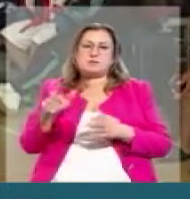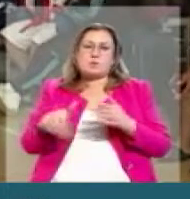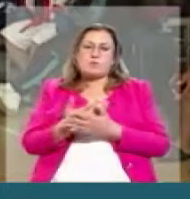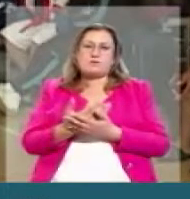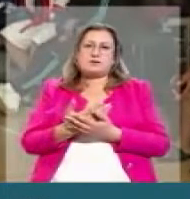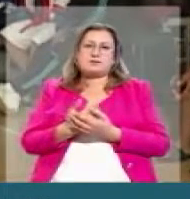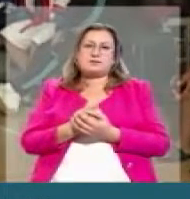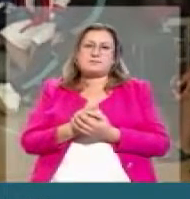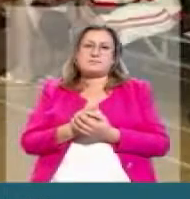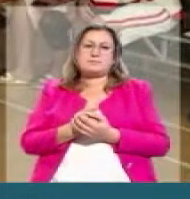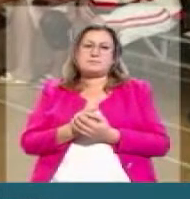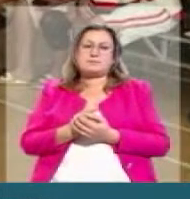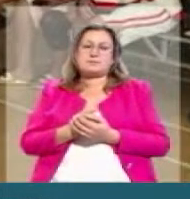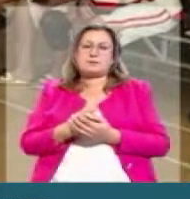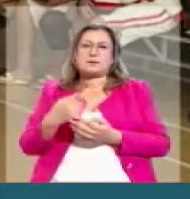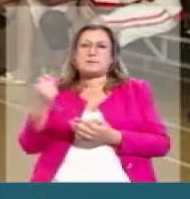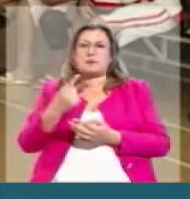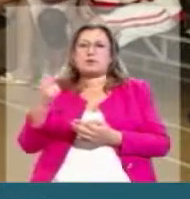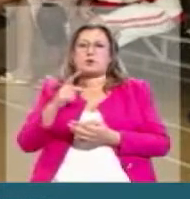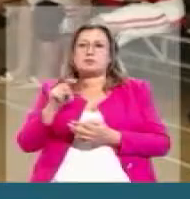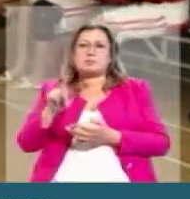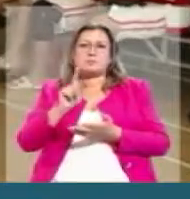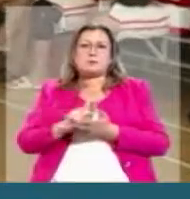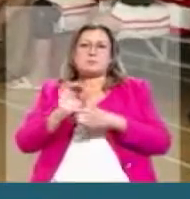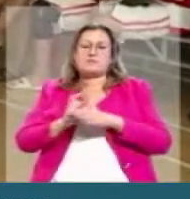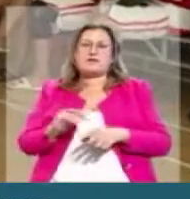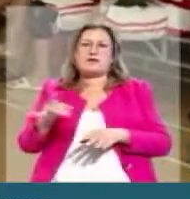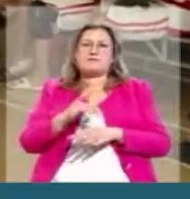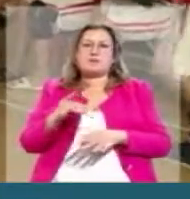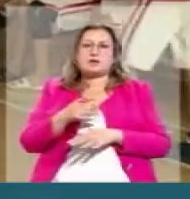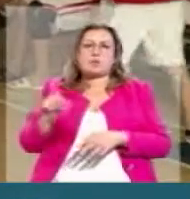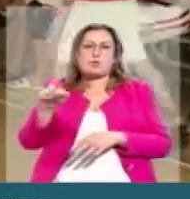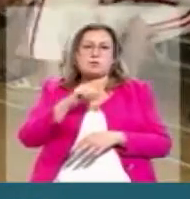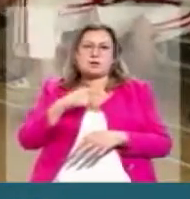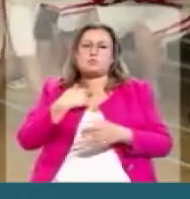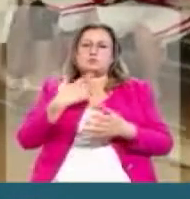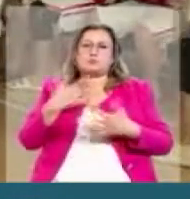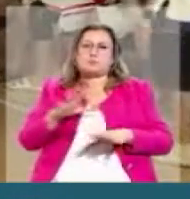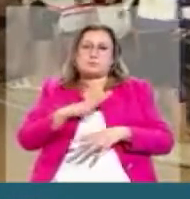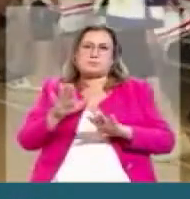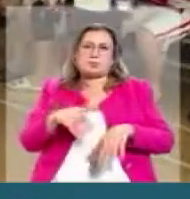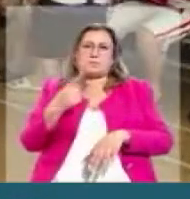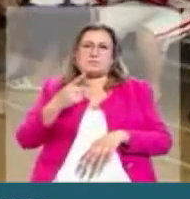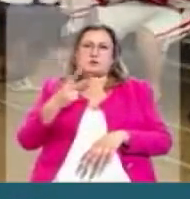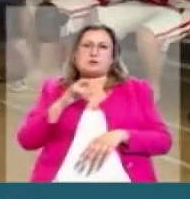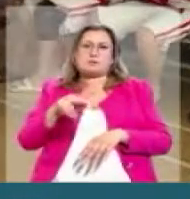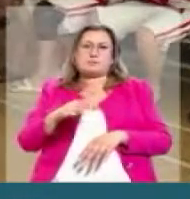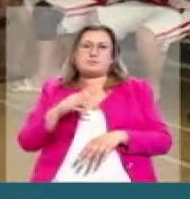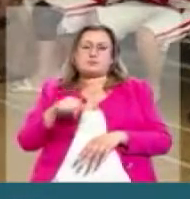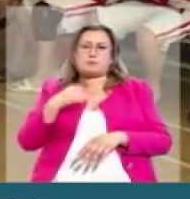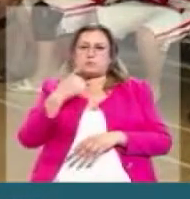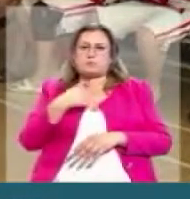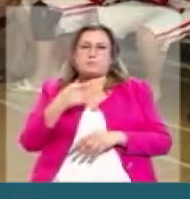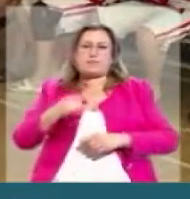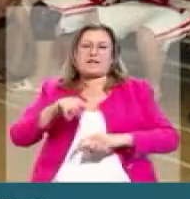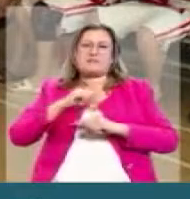новые для нас. Первый и второй этап обязательно проводятся в регионах. То есть у нас первый и второй этап проходил в этом году.